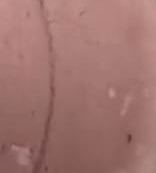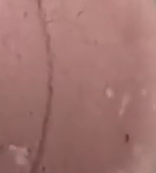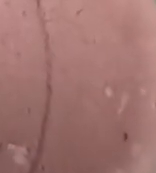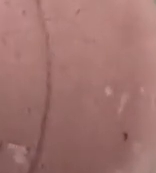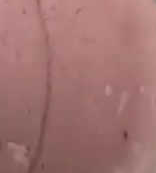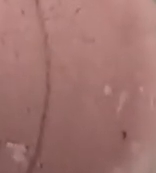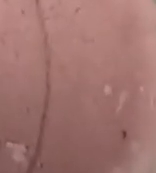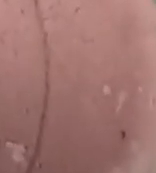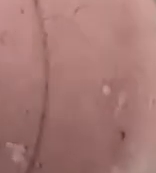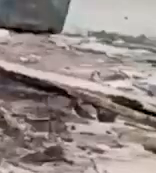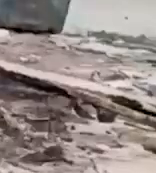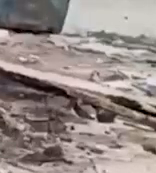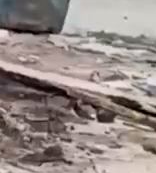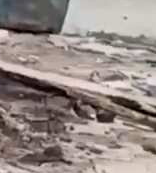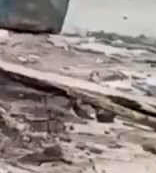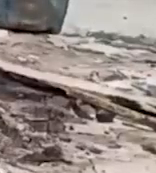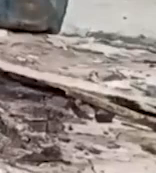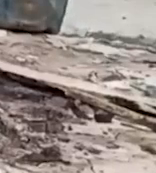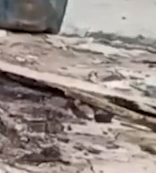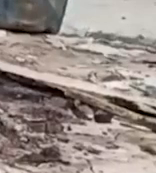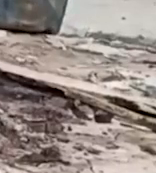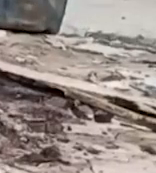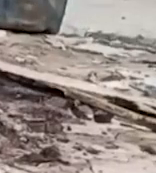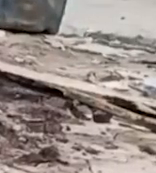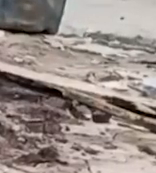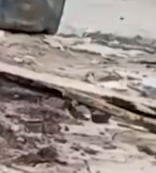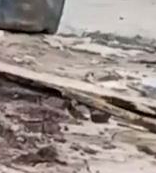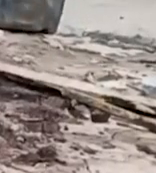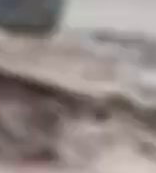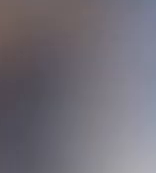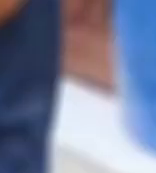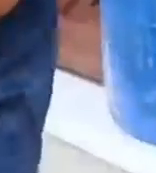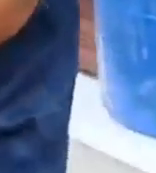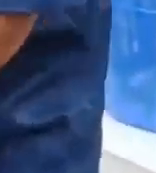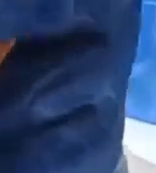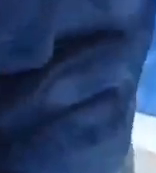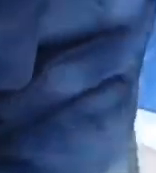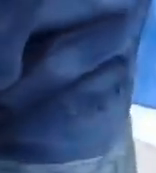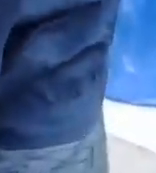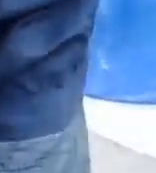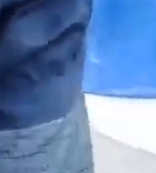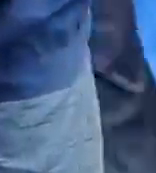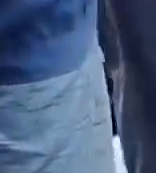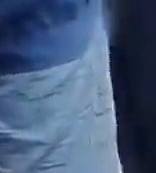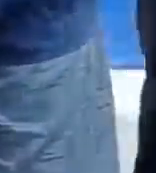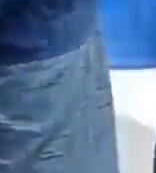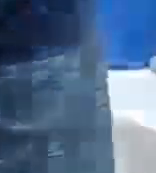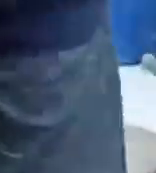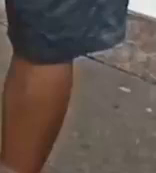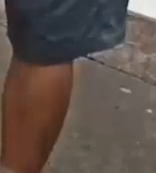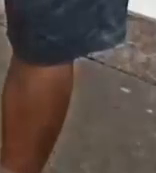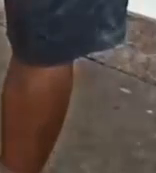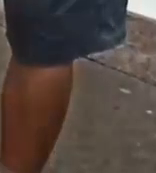pelaku. Pemalsuan BBM dilakukan menggunakan bubuk bleaching atau pemutih. Bubuk yang dibeli dari luar kota Sampit itu bisa melunturkan